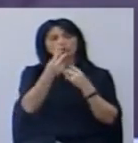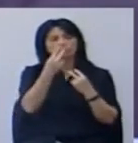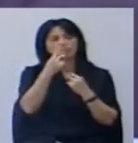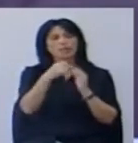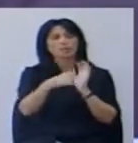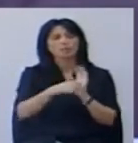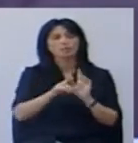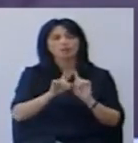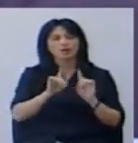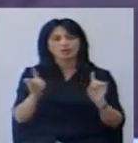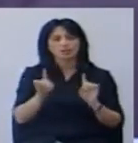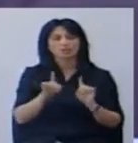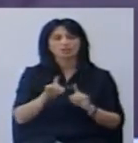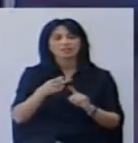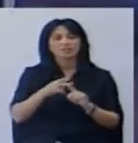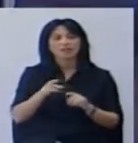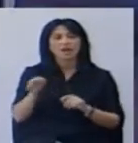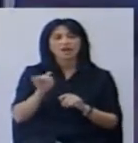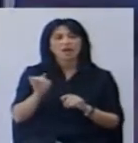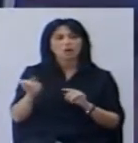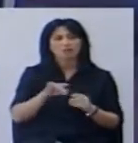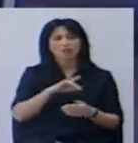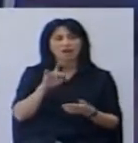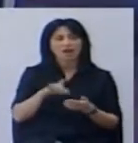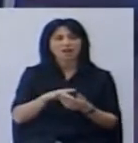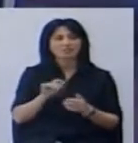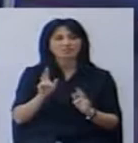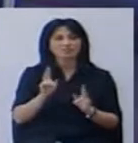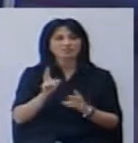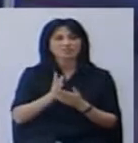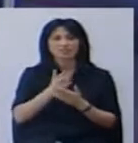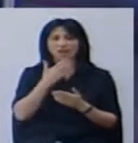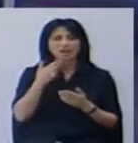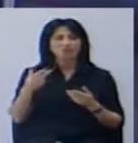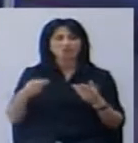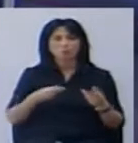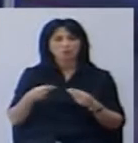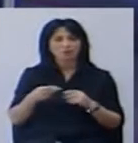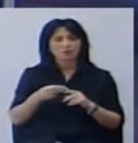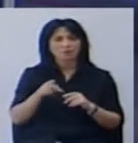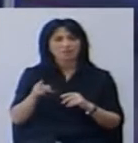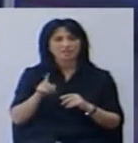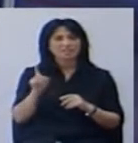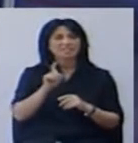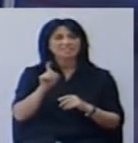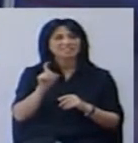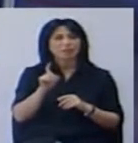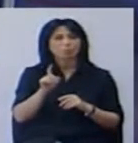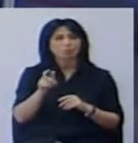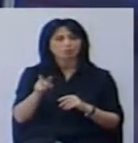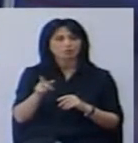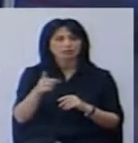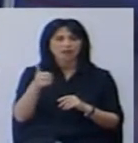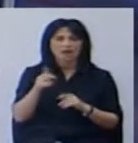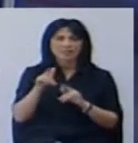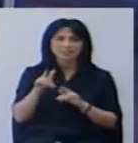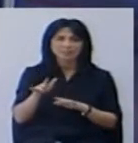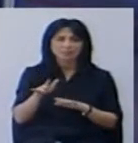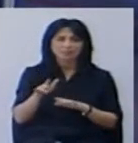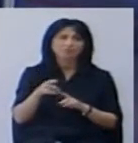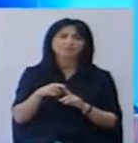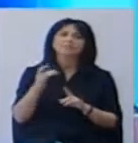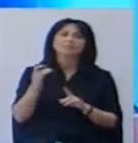და განსაკუთრებით იმ რაიონებს და ქალაქებს, რომელსაც არ აქვს შემოსავლები, შეიძლება ამ ხრივ ზესტაფონს უფრო კარგად ქონდეს საქმე და ისეც.